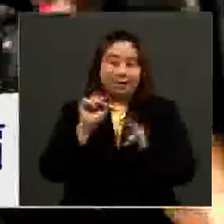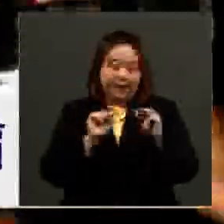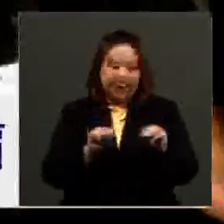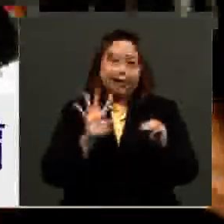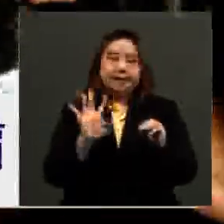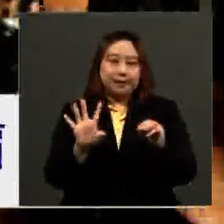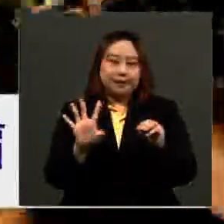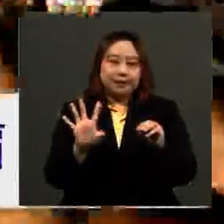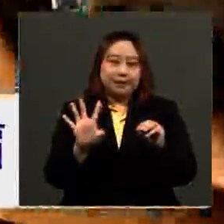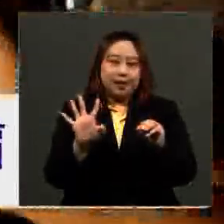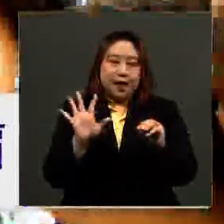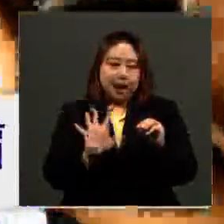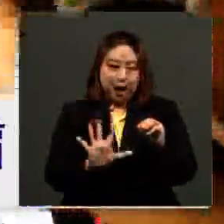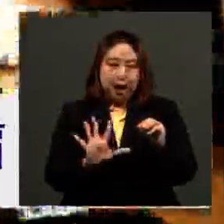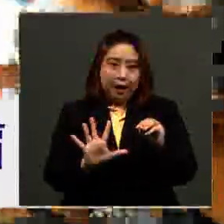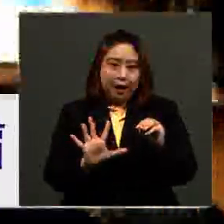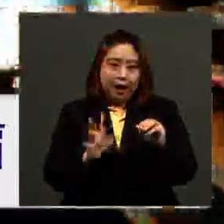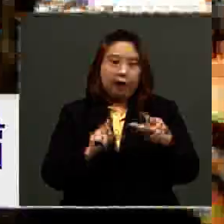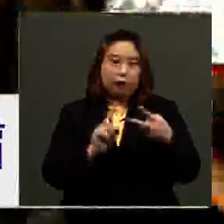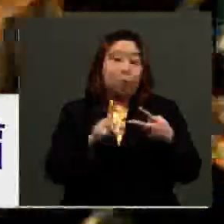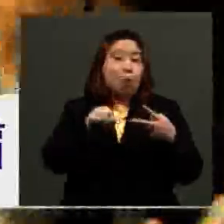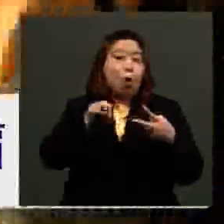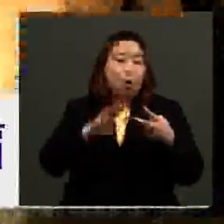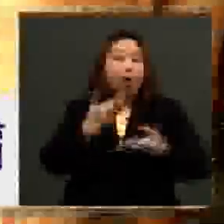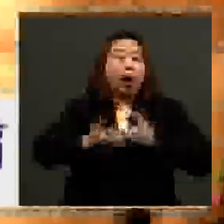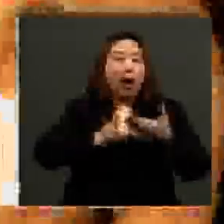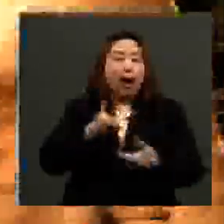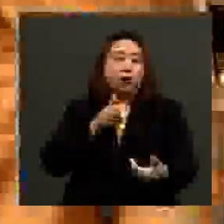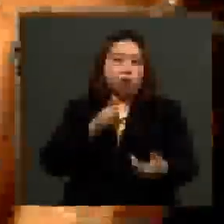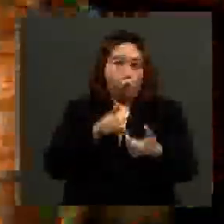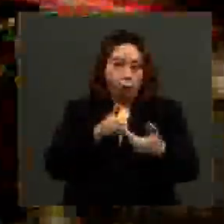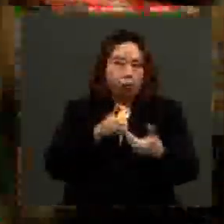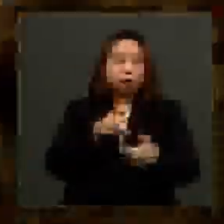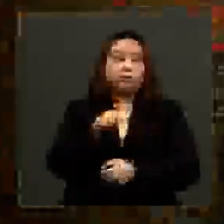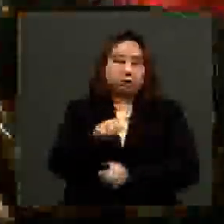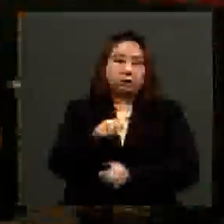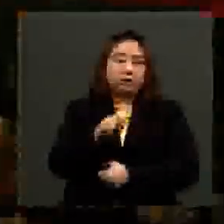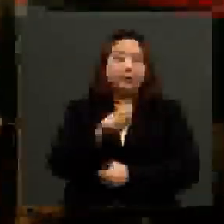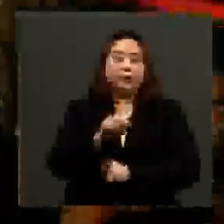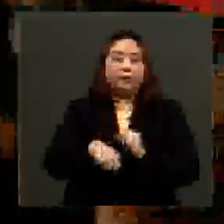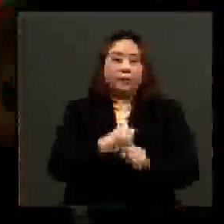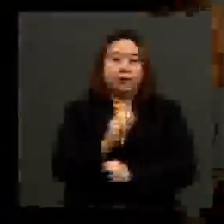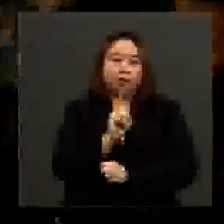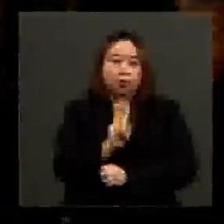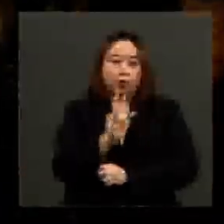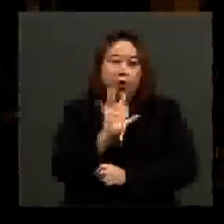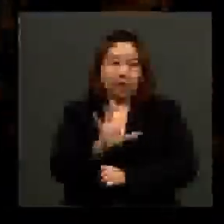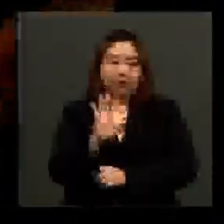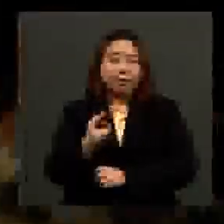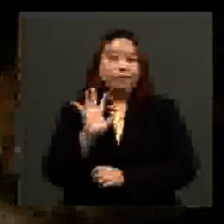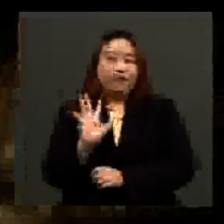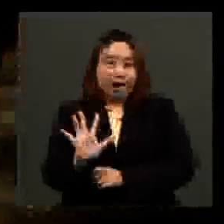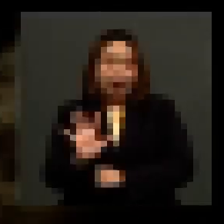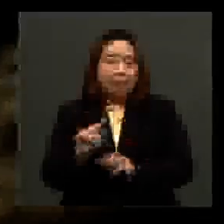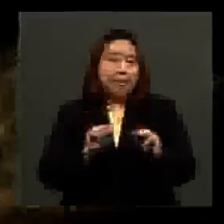4 5และพรบขายตรงและตลาดแบบตรงพุทธศักราช 2545ใน